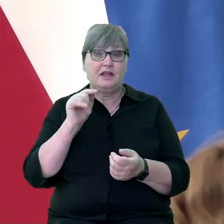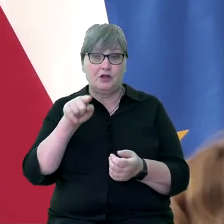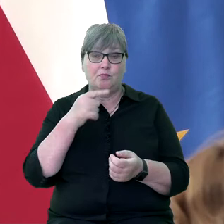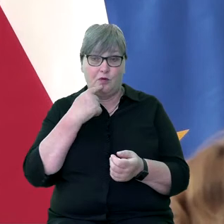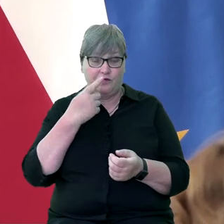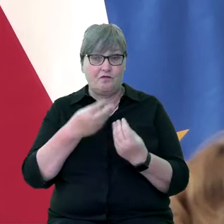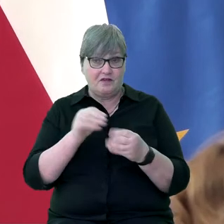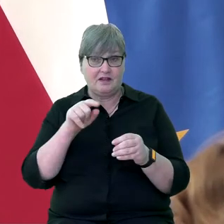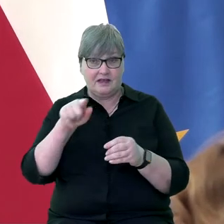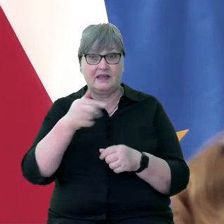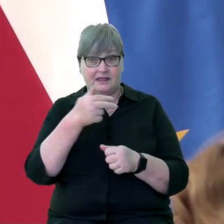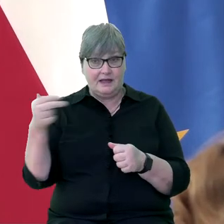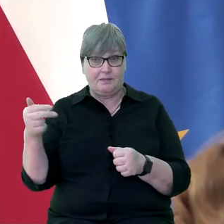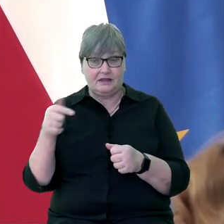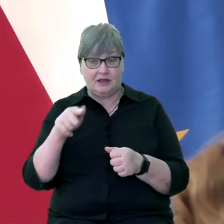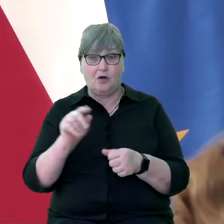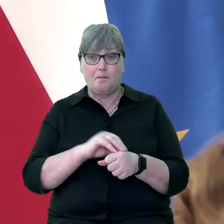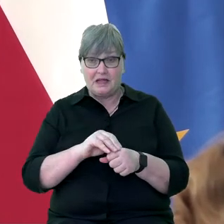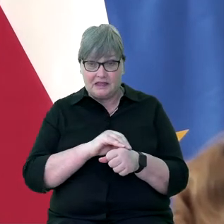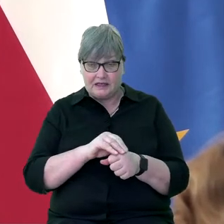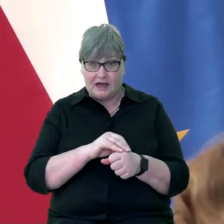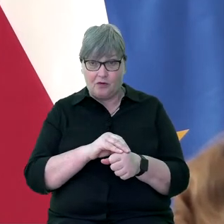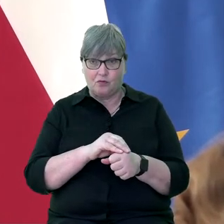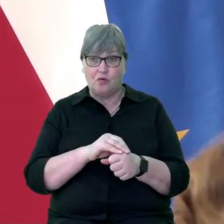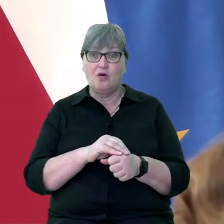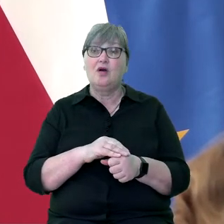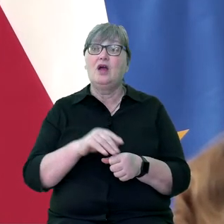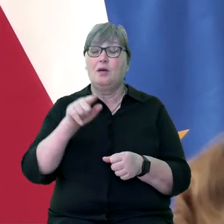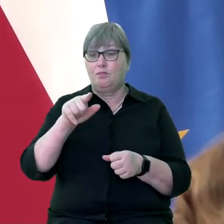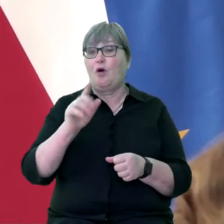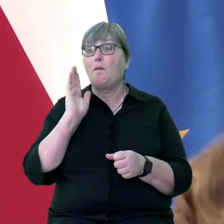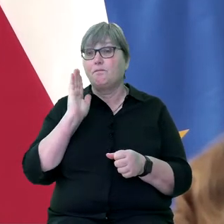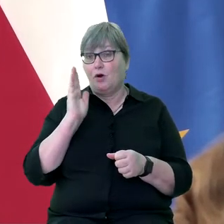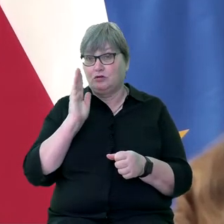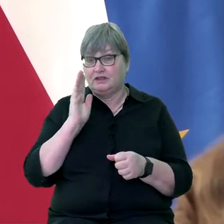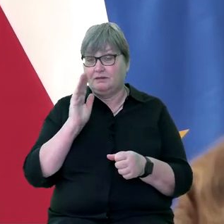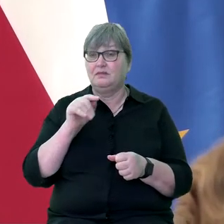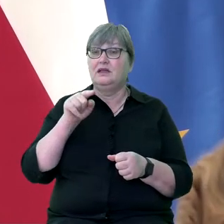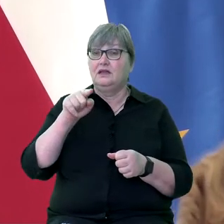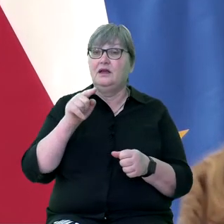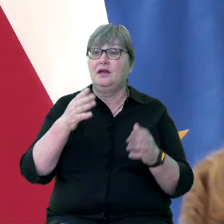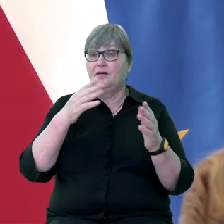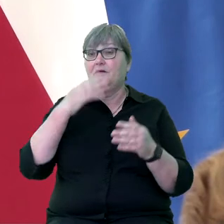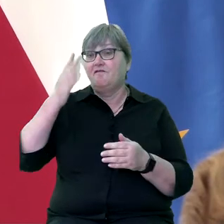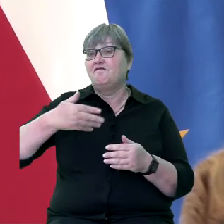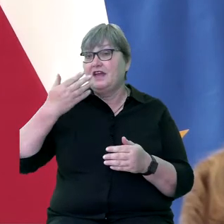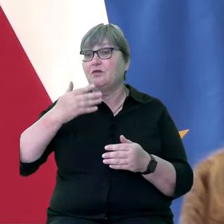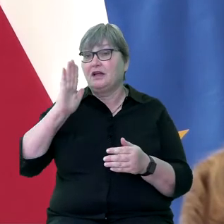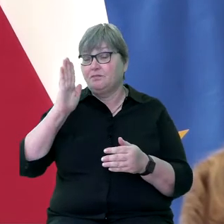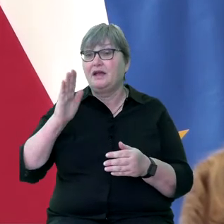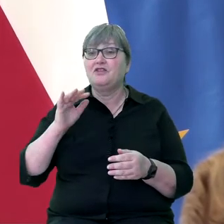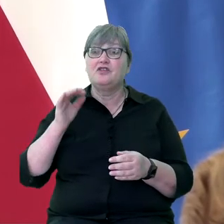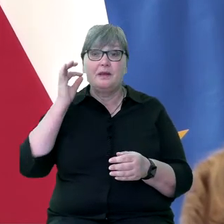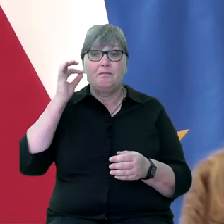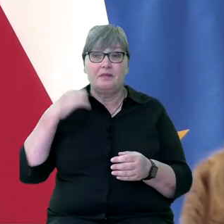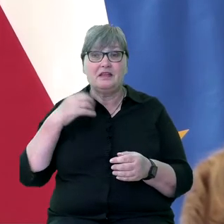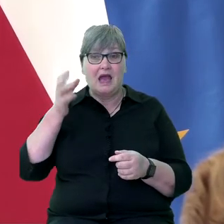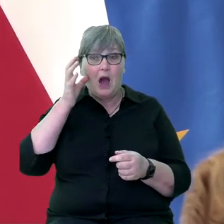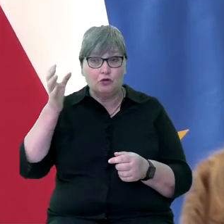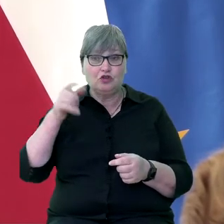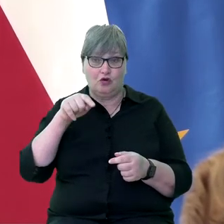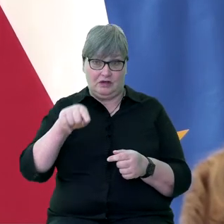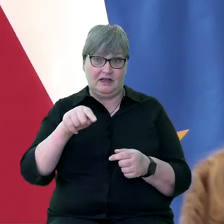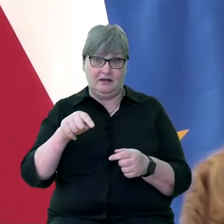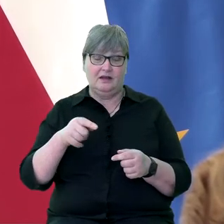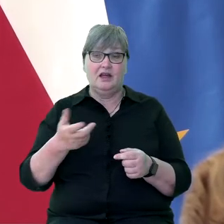materiale, ponieważ najlepiej zrobi to jego autorka, pani doktor habilitowana Anna Krochmal z Naczelnej Dyrekcji Archiwów